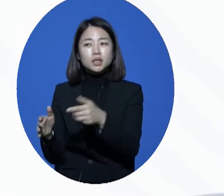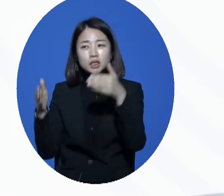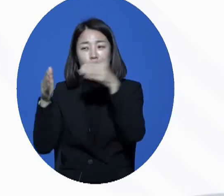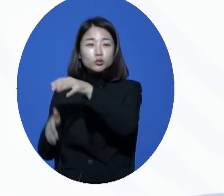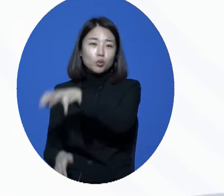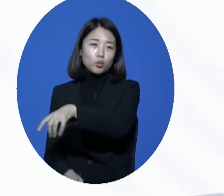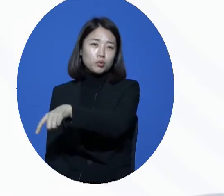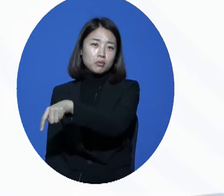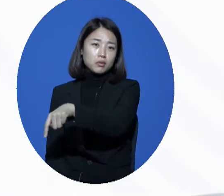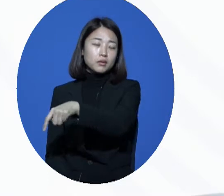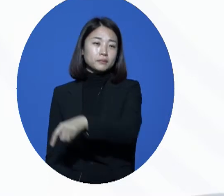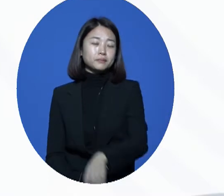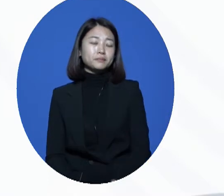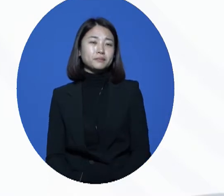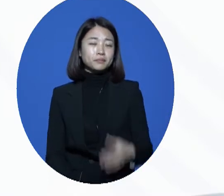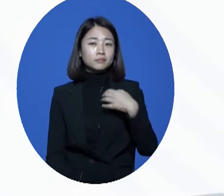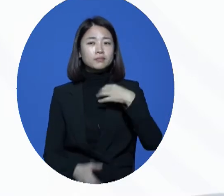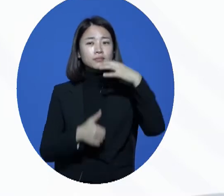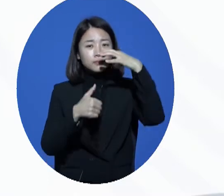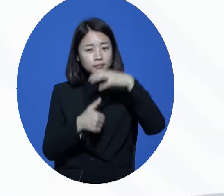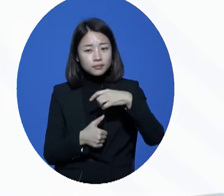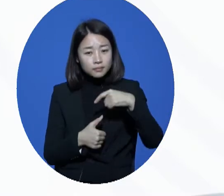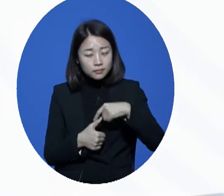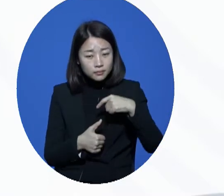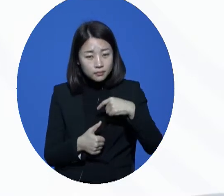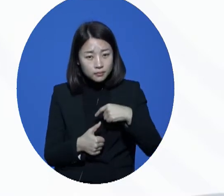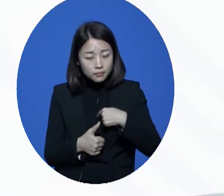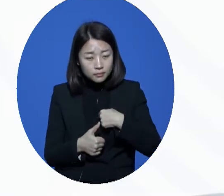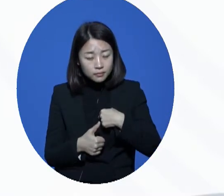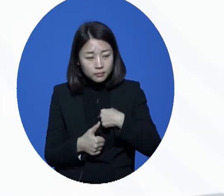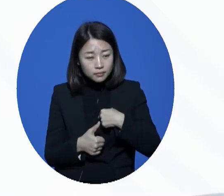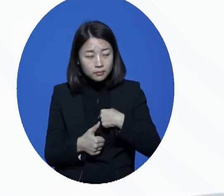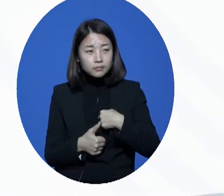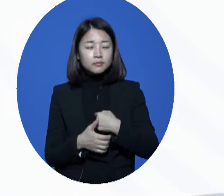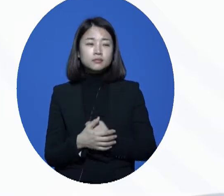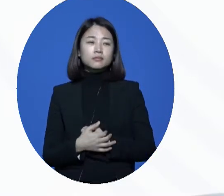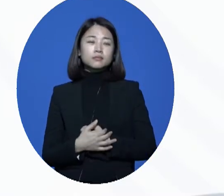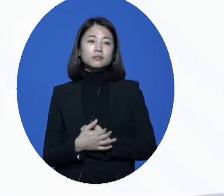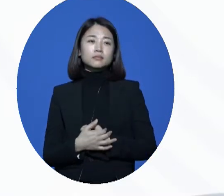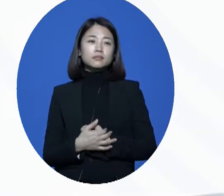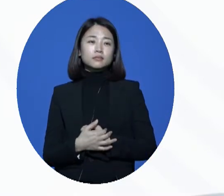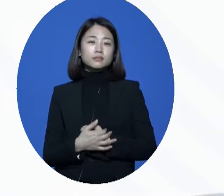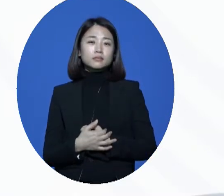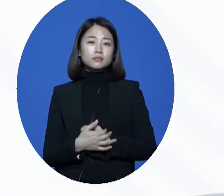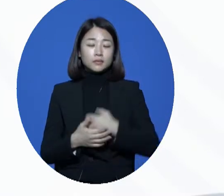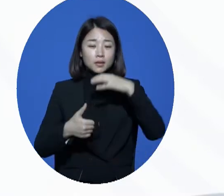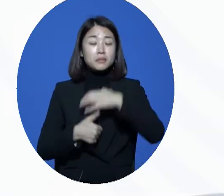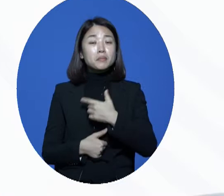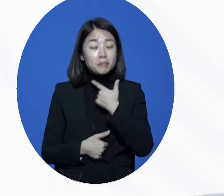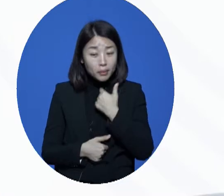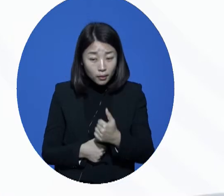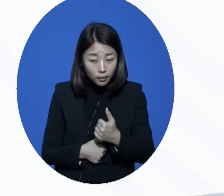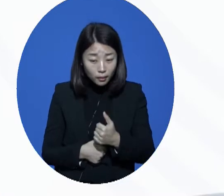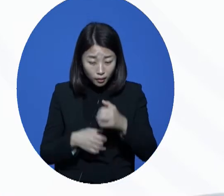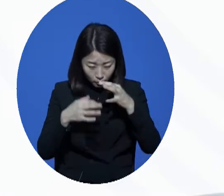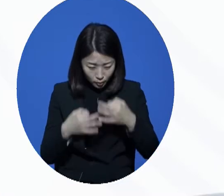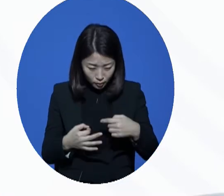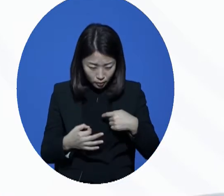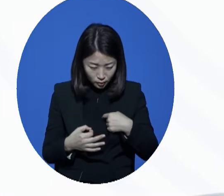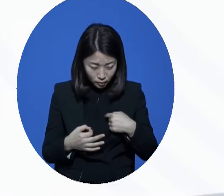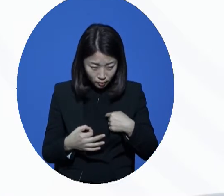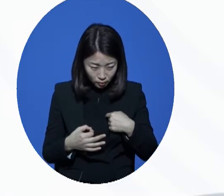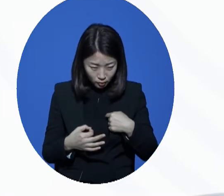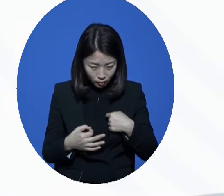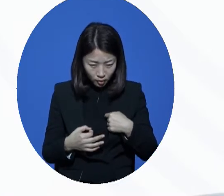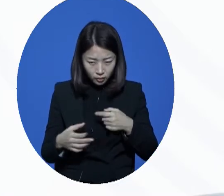자가격리가 되고 내가 할 수 없는, 내가 못하는, 나의 통제가 미치지 않는 그런 것들과 만났을 때 이 장애가 드러나는